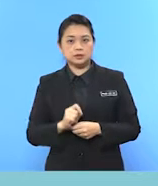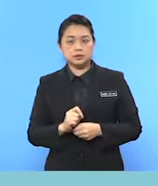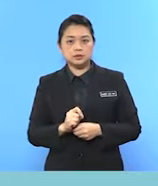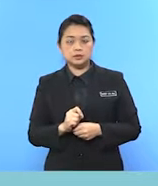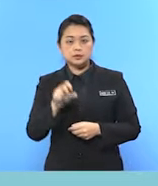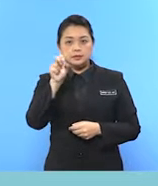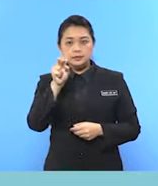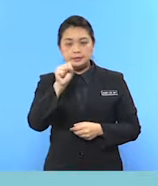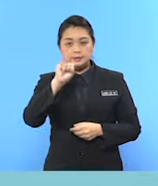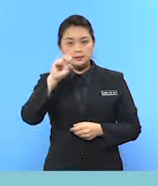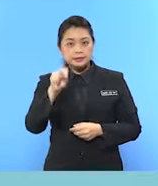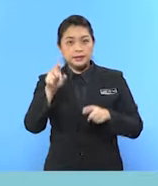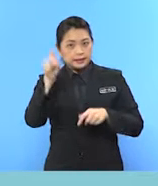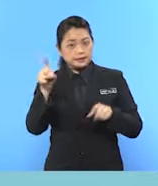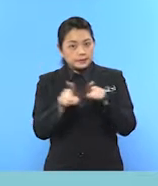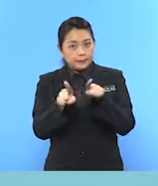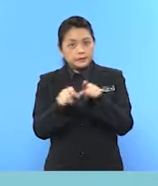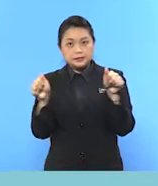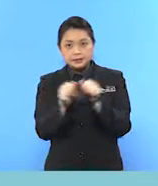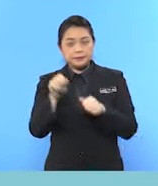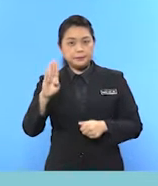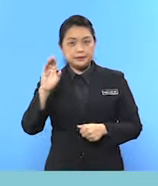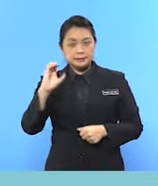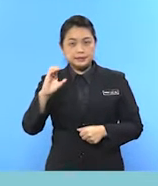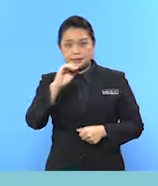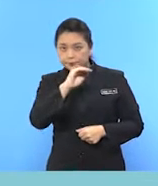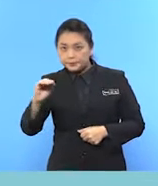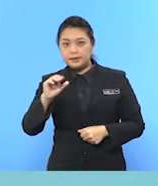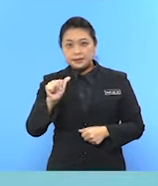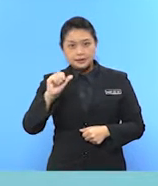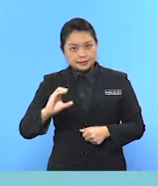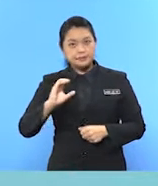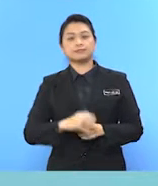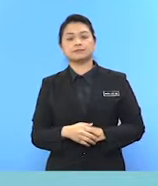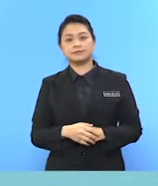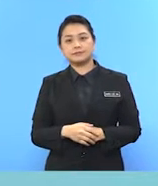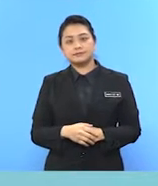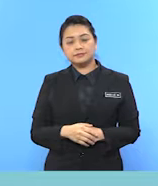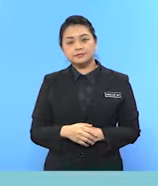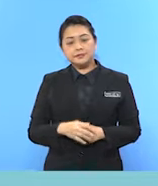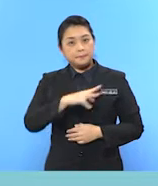sebagai sin X sama dengan BC per AC.